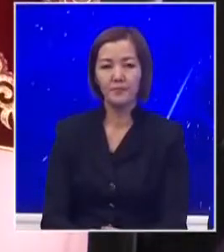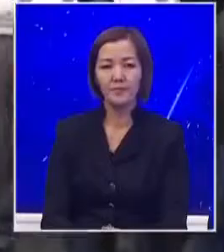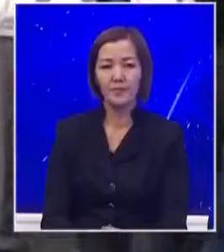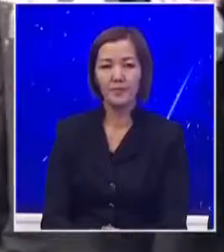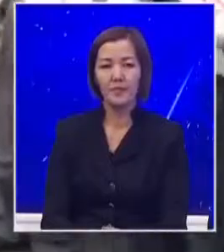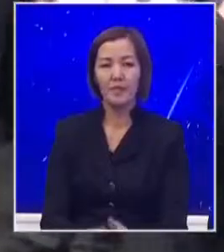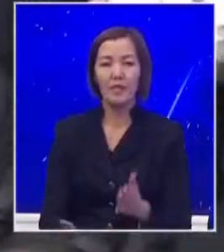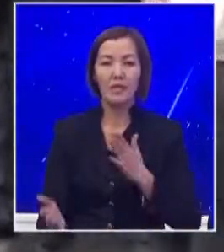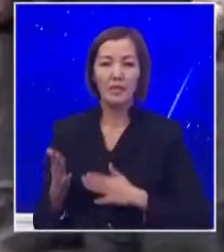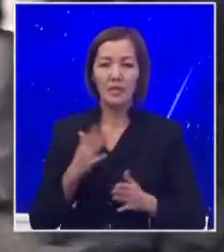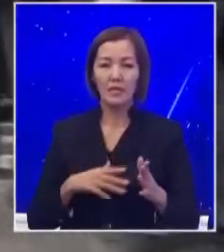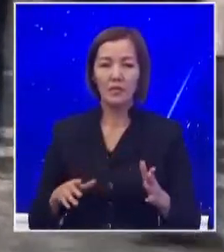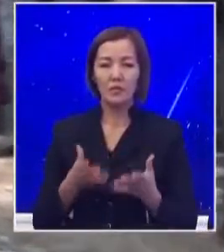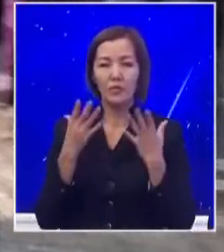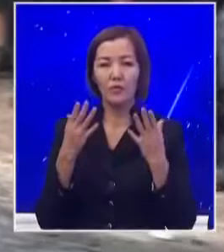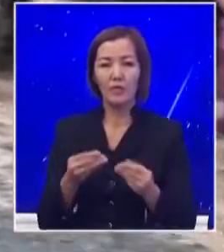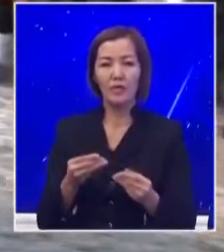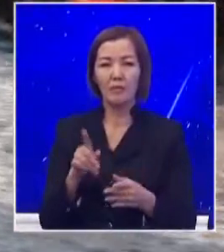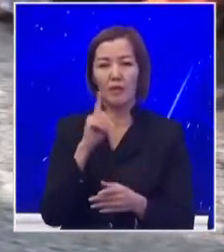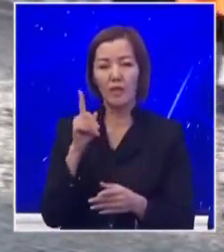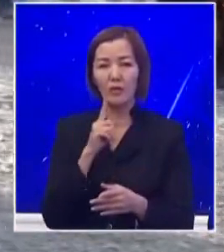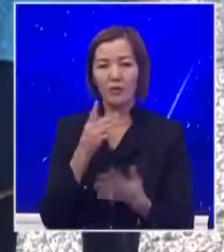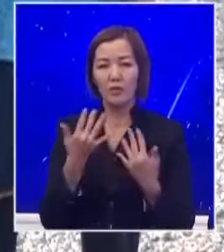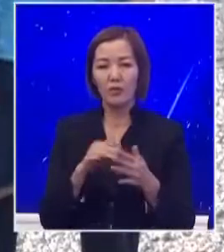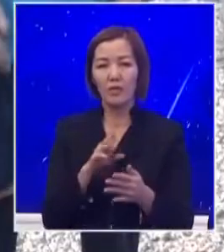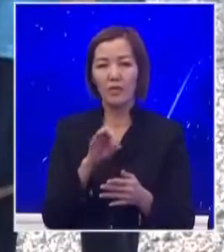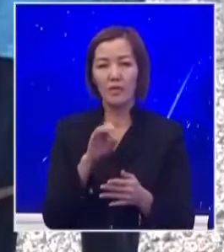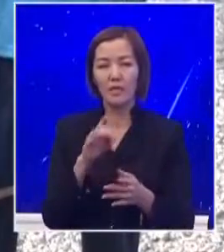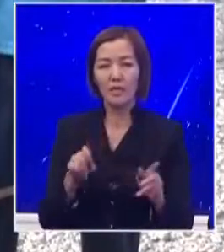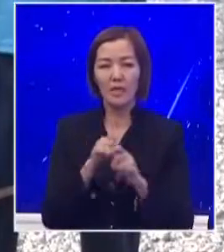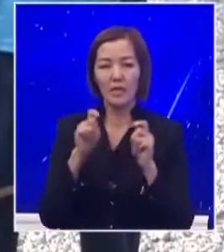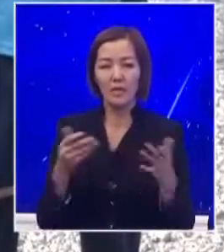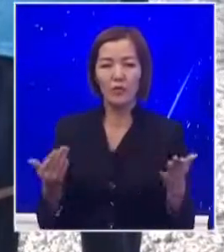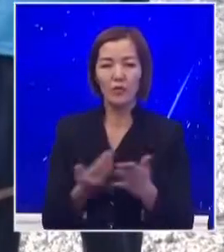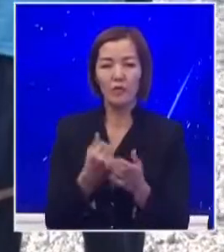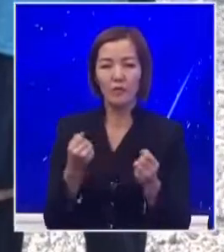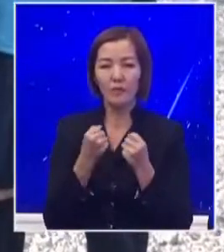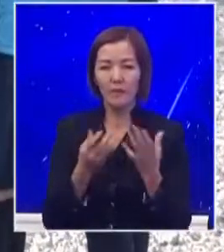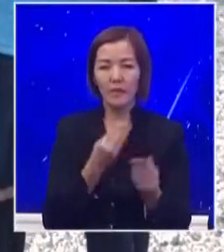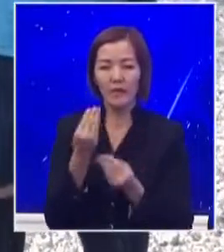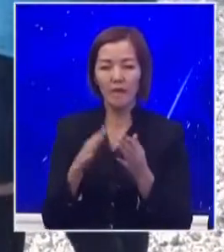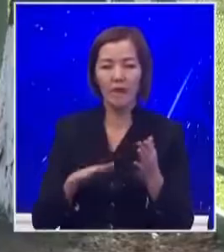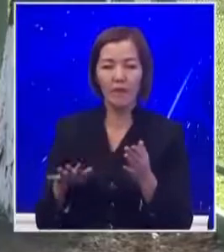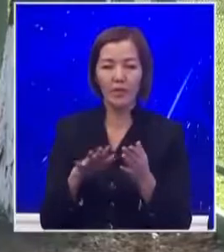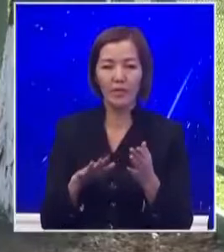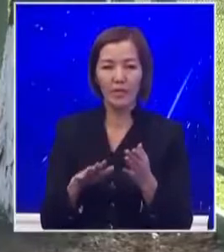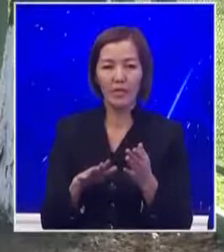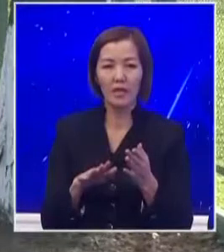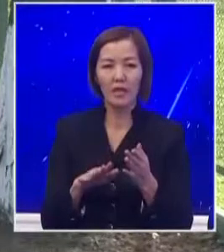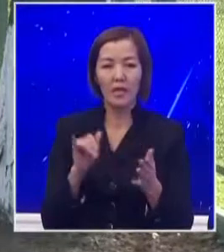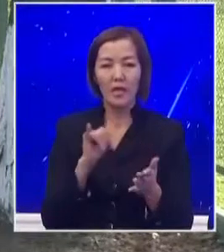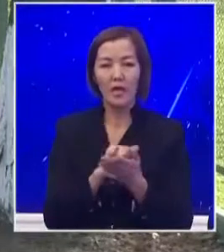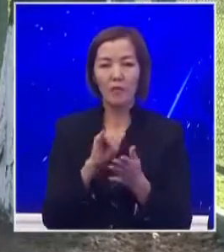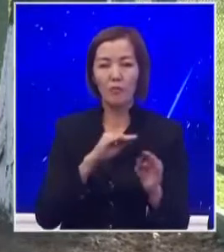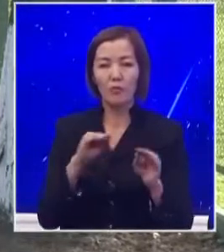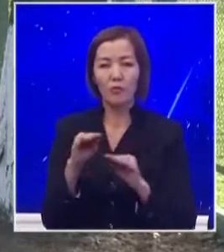С радостью отметила день сегодняшний молодежь села Теректе. Здесь открылась новая спортивная и игровая площадка. На ней обустроена